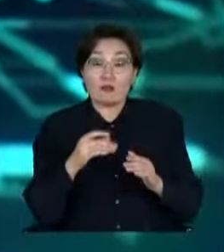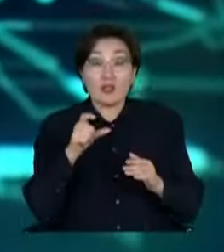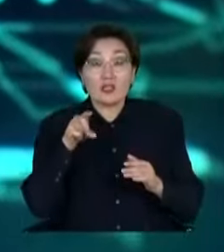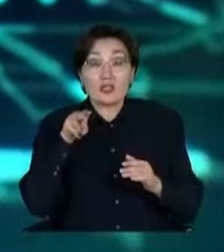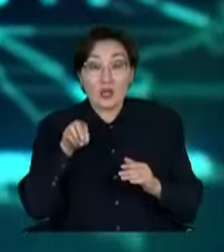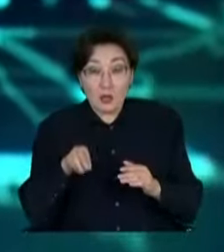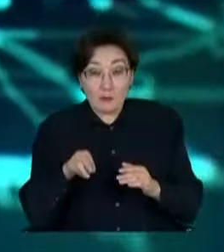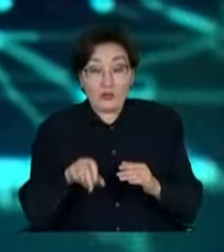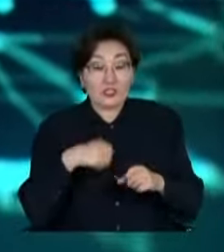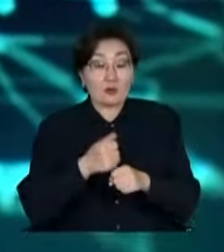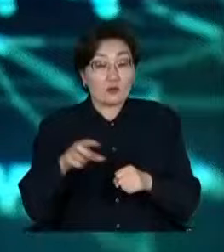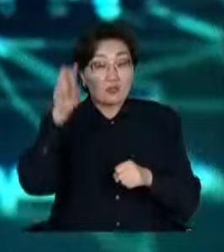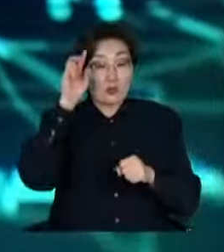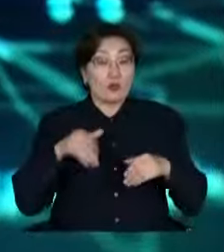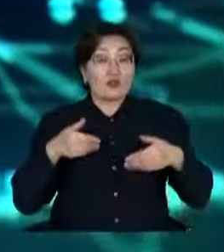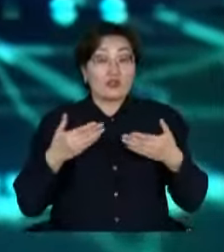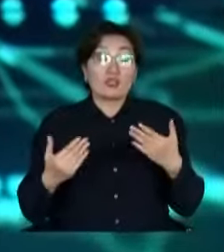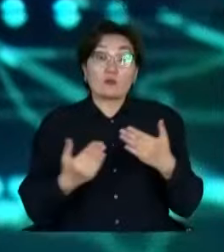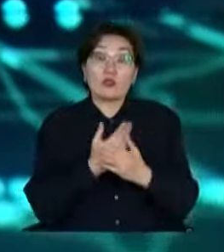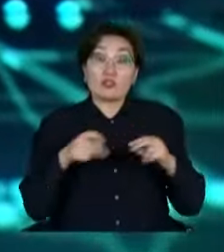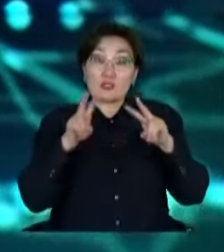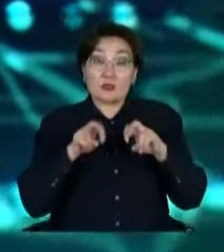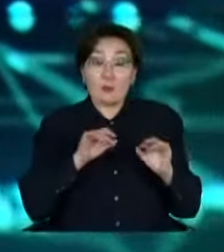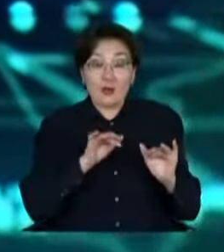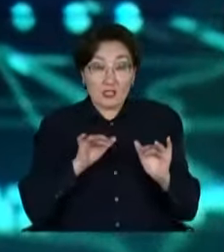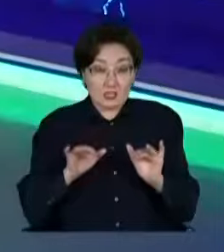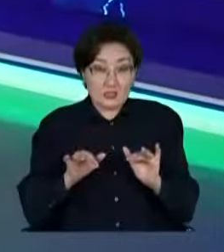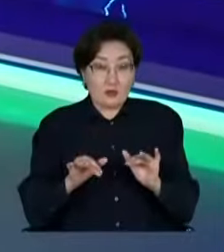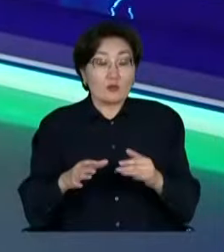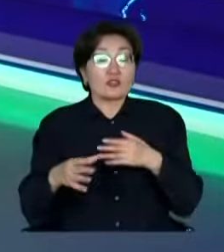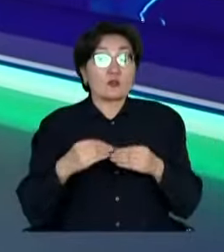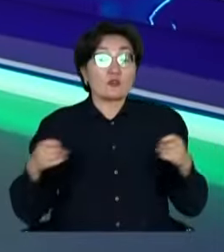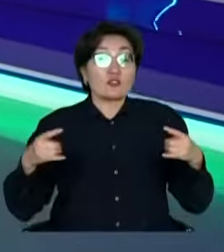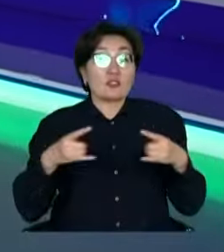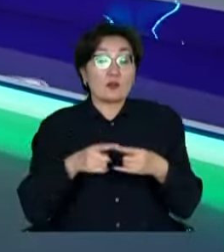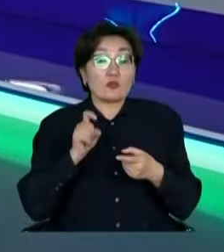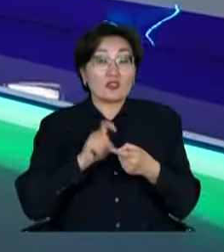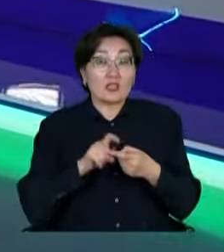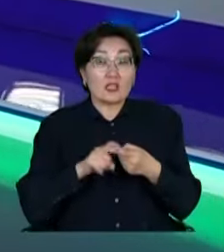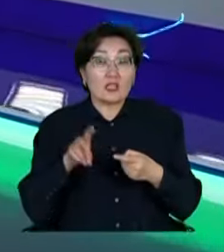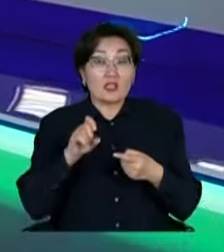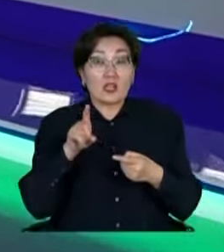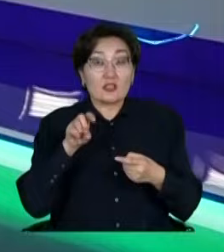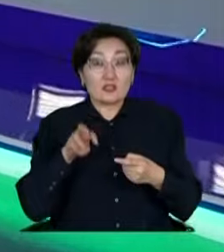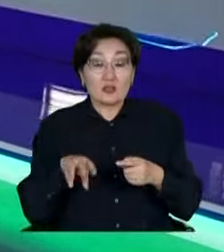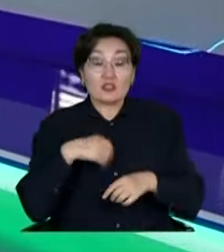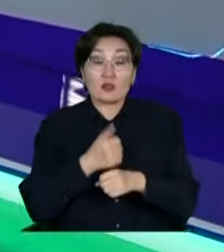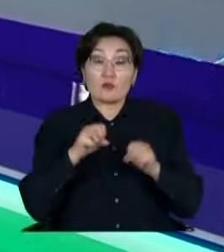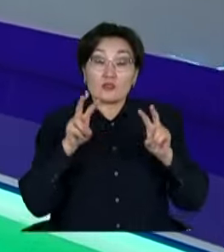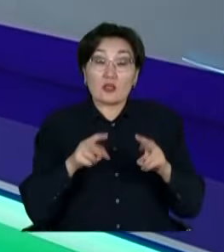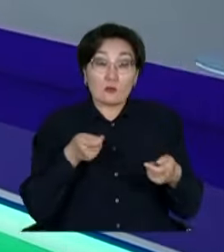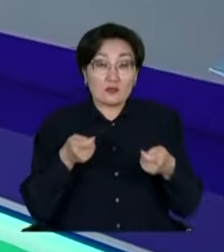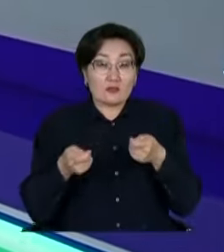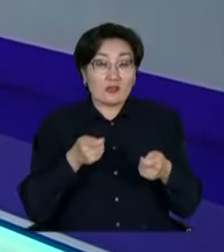однако глава государства предложил пересмотреть процесс. С нами на связи Наузым Даулетбек Тегы, главный специалист